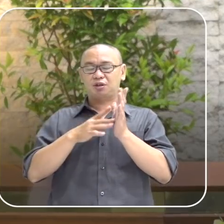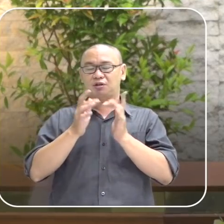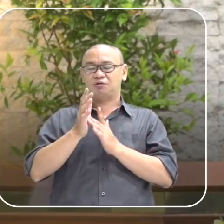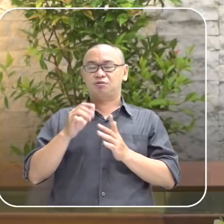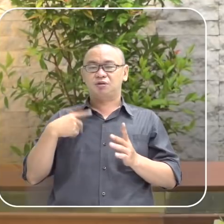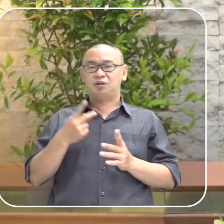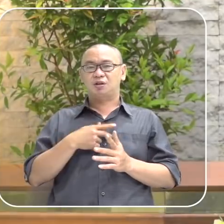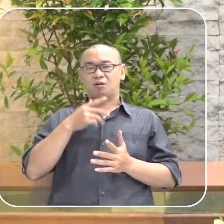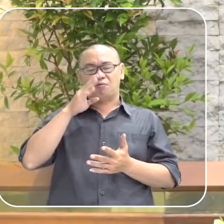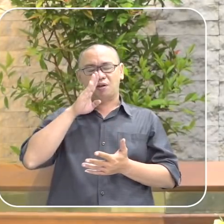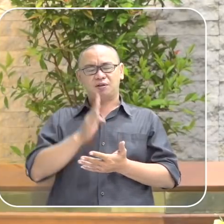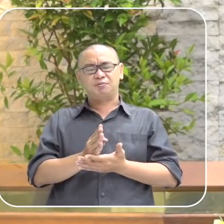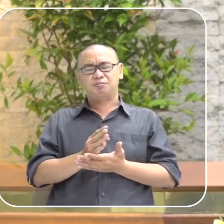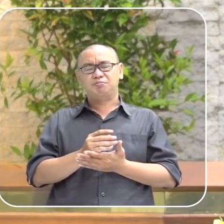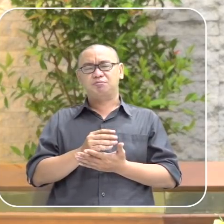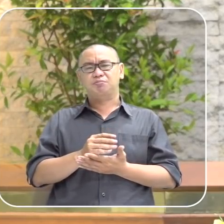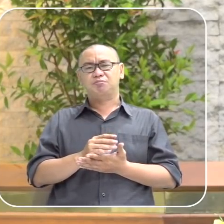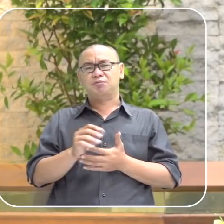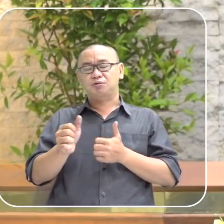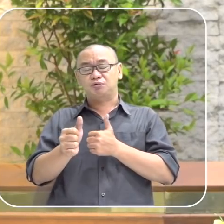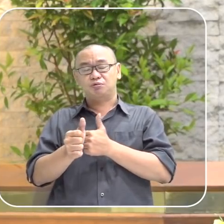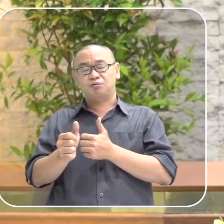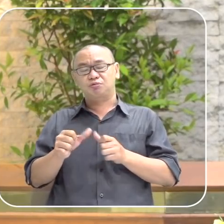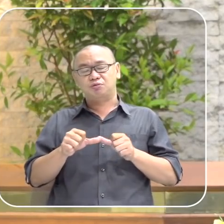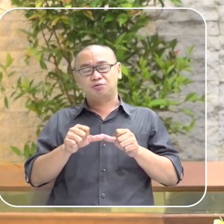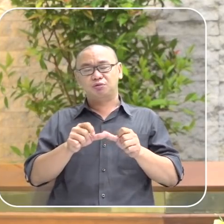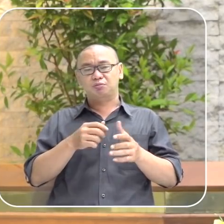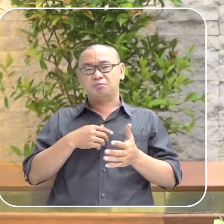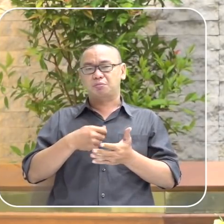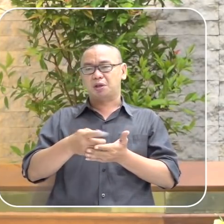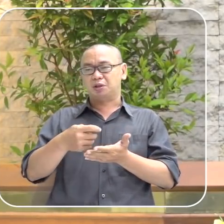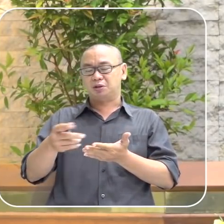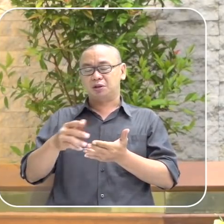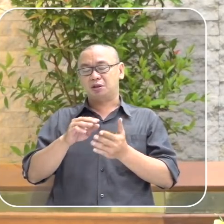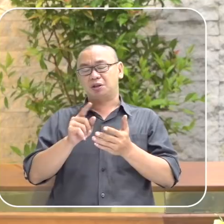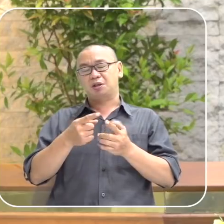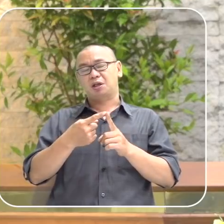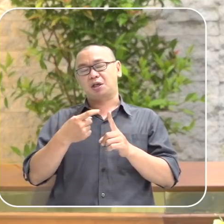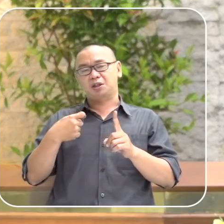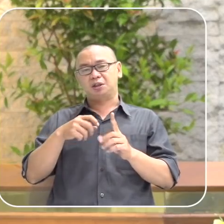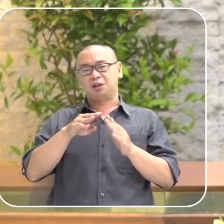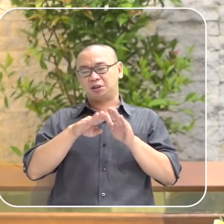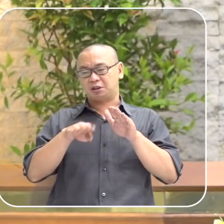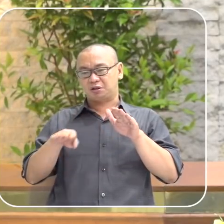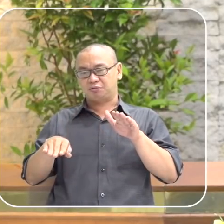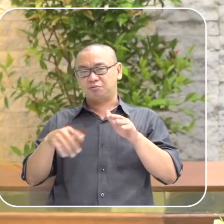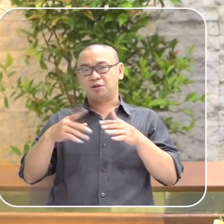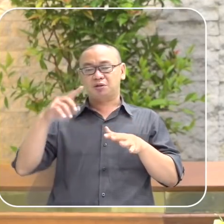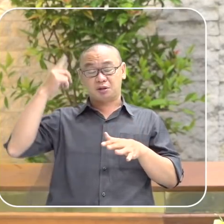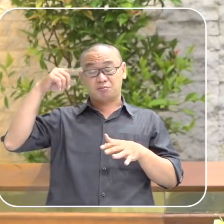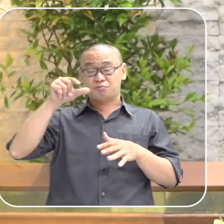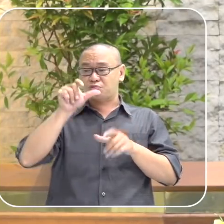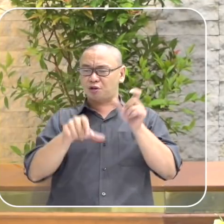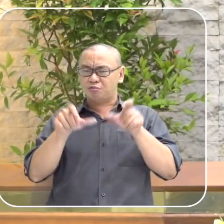untuk meneruskannya, membagikannya dari generasi ke generasi. Supaya setiap orang, setiap keluarga, setiap